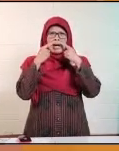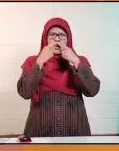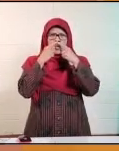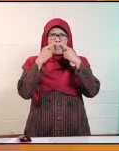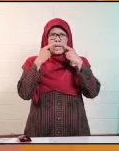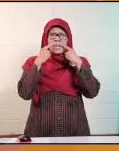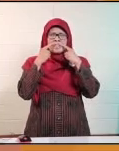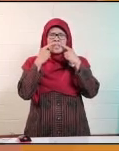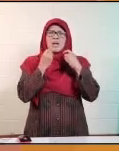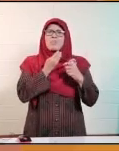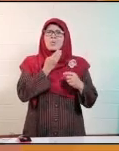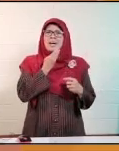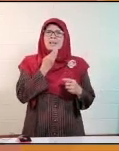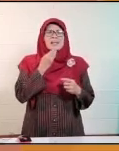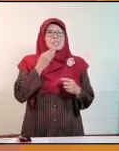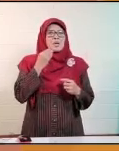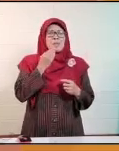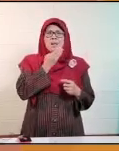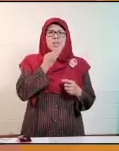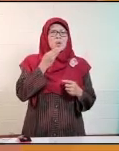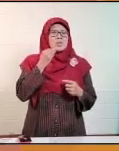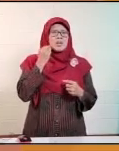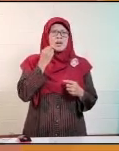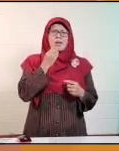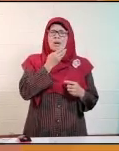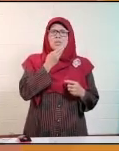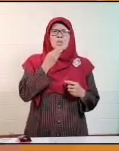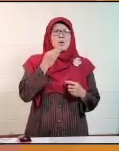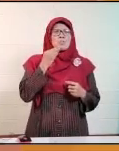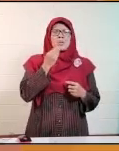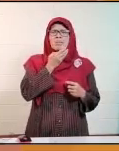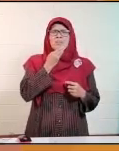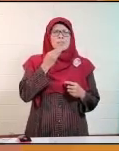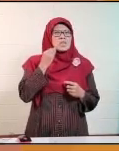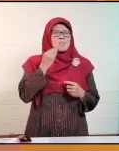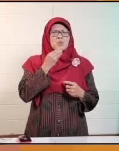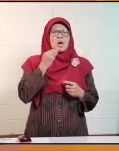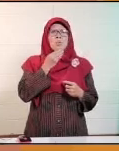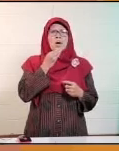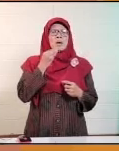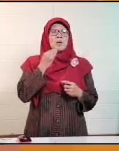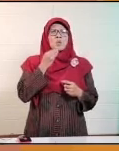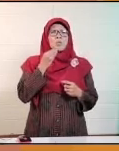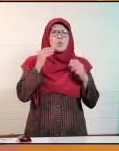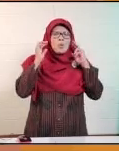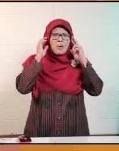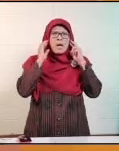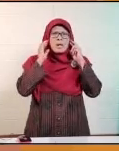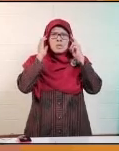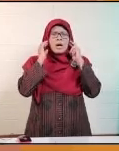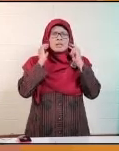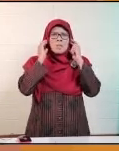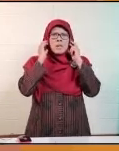apa namanya kumis kemudian siapa jambox ini jenggot mungkin tipis-tipis sudah mulai tumbuh